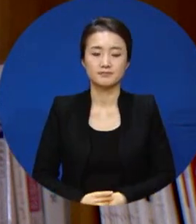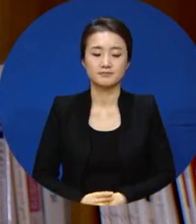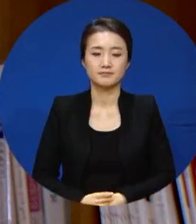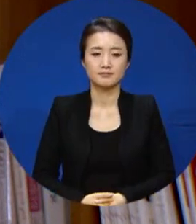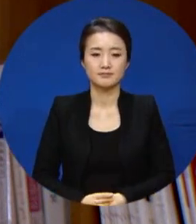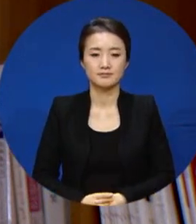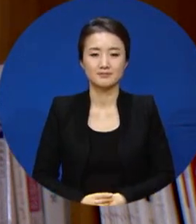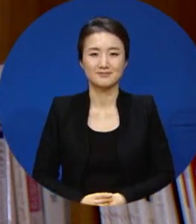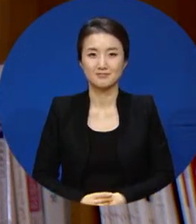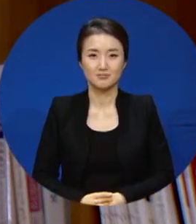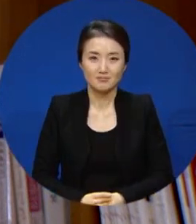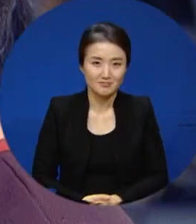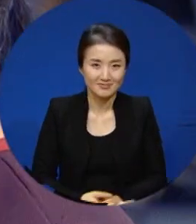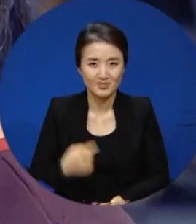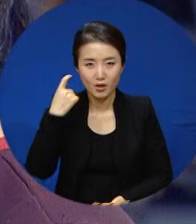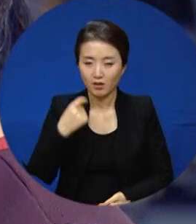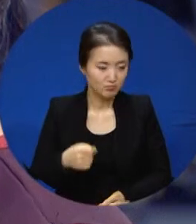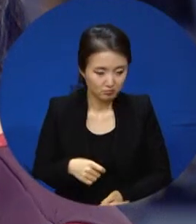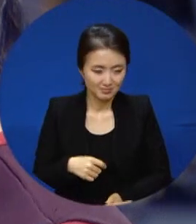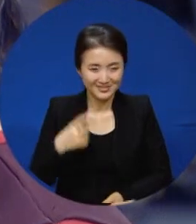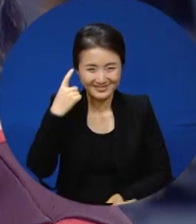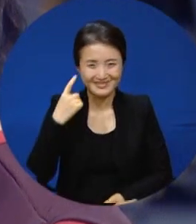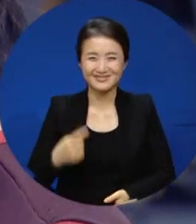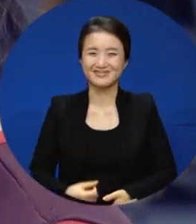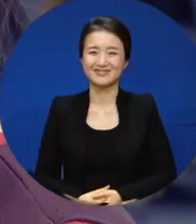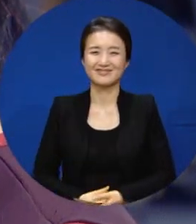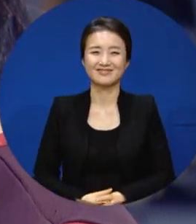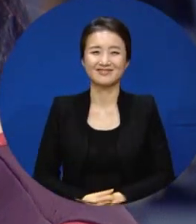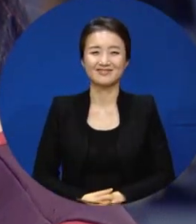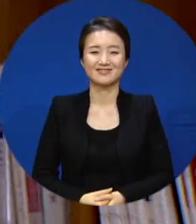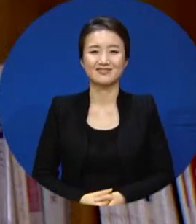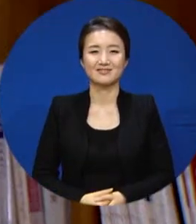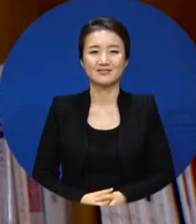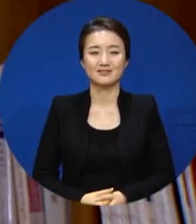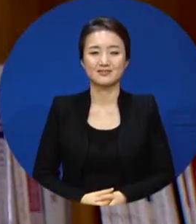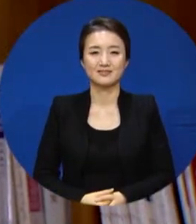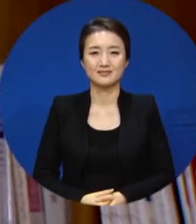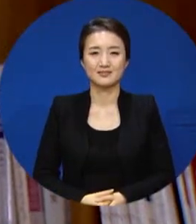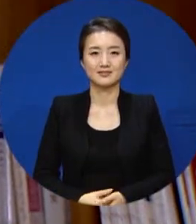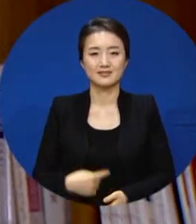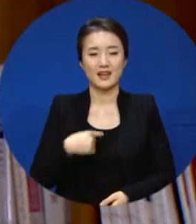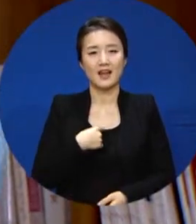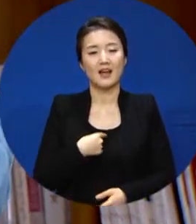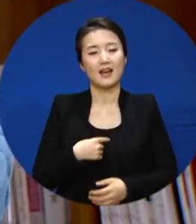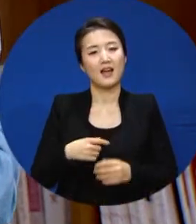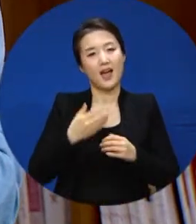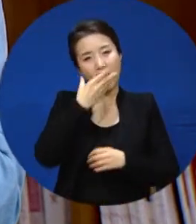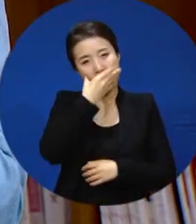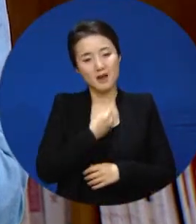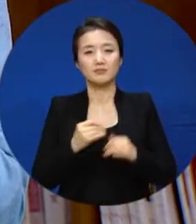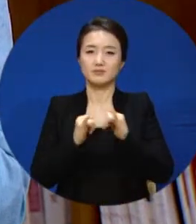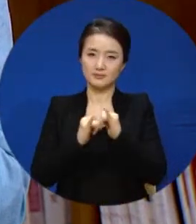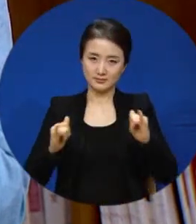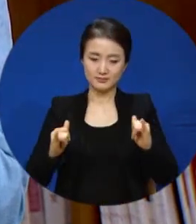머리 42 내부는 아 아 아 아 많은 행복한 사람이다